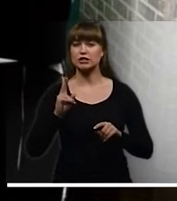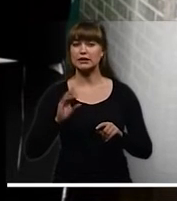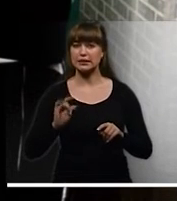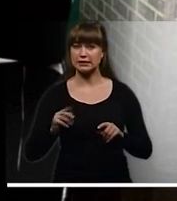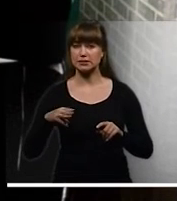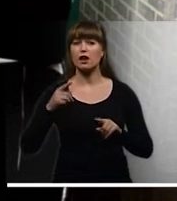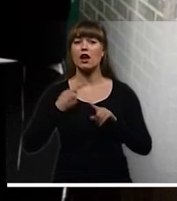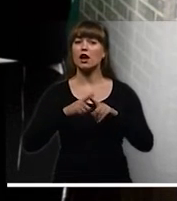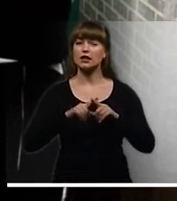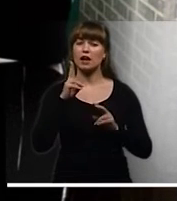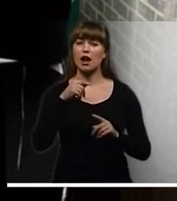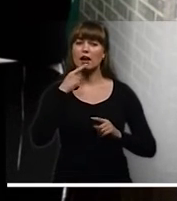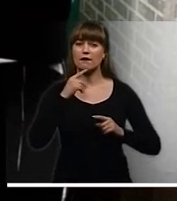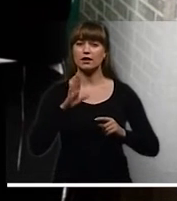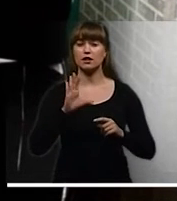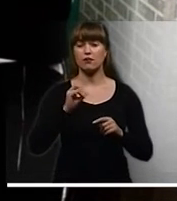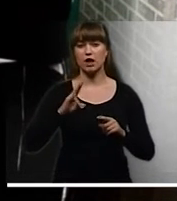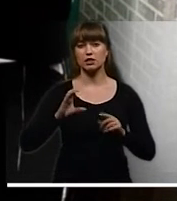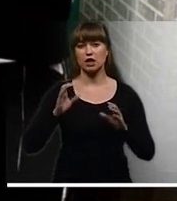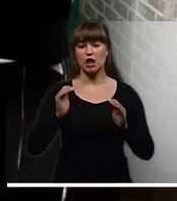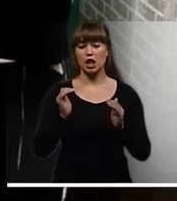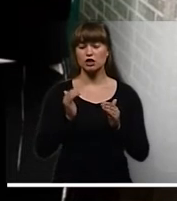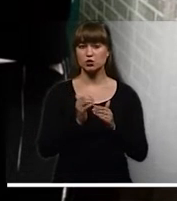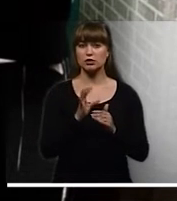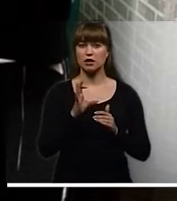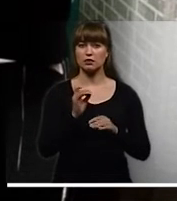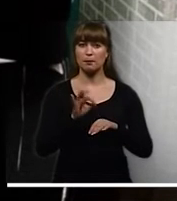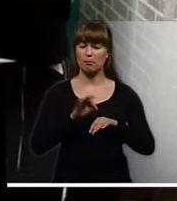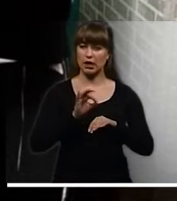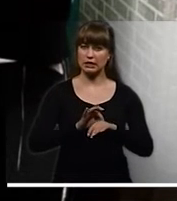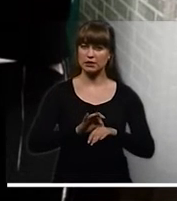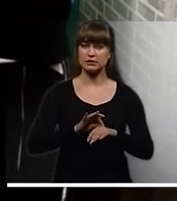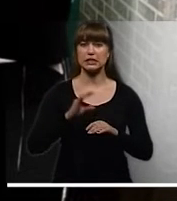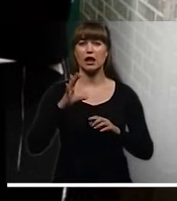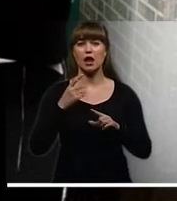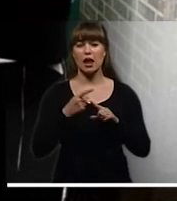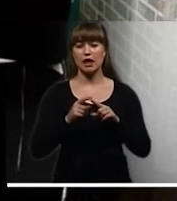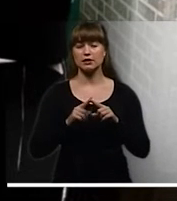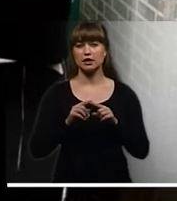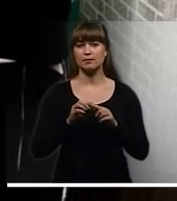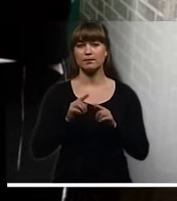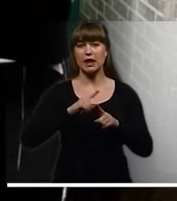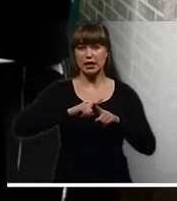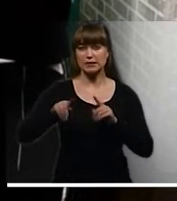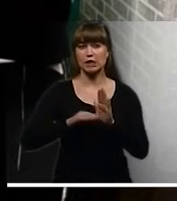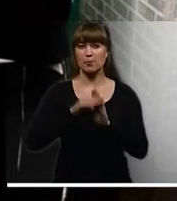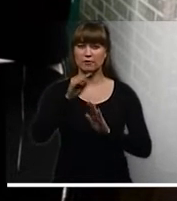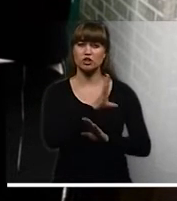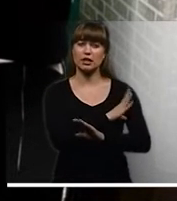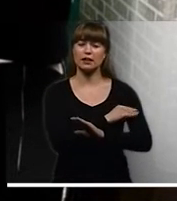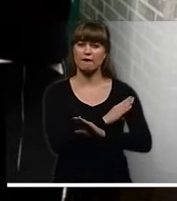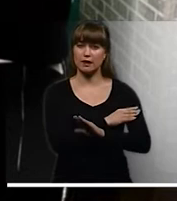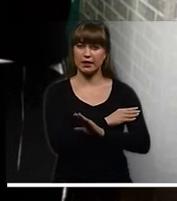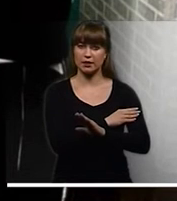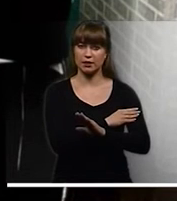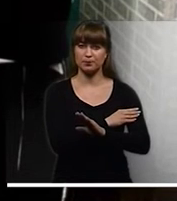Гипертонический криз – это, как говорил Ланг, сгусток гипертонической болезни. То есть это резкое повышение артериального